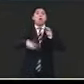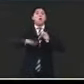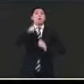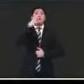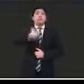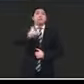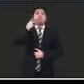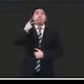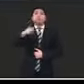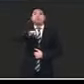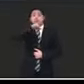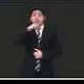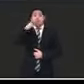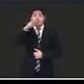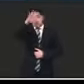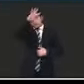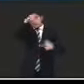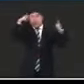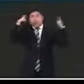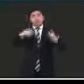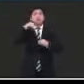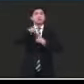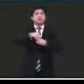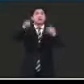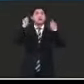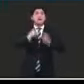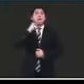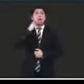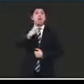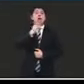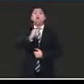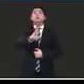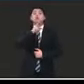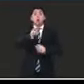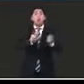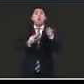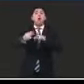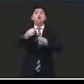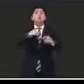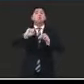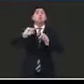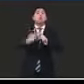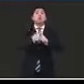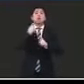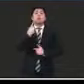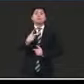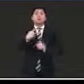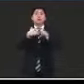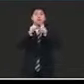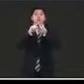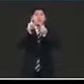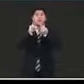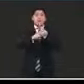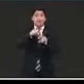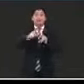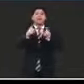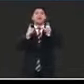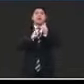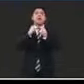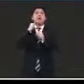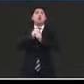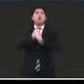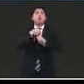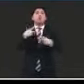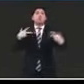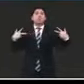vasıtasıyla İstanbul'a kazandırdığımız en son ulaşım projesi olan Pendik Sabiha Gökçen